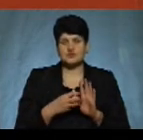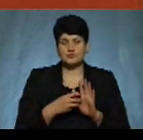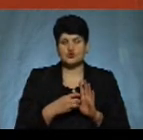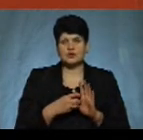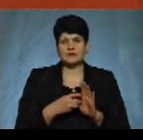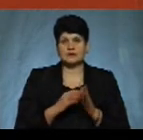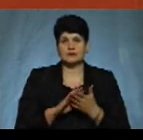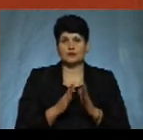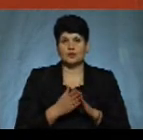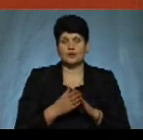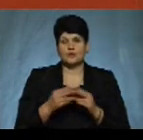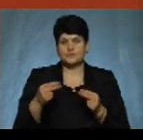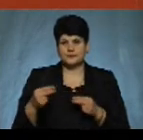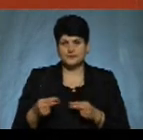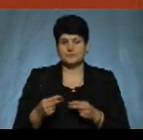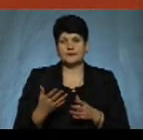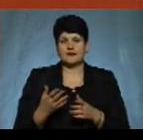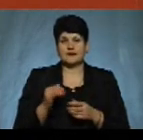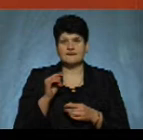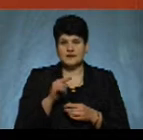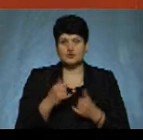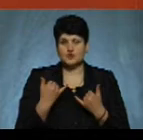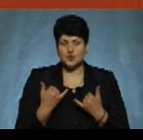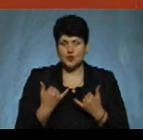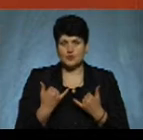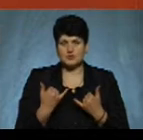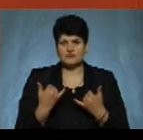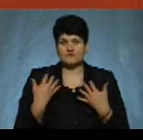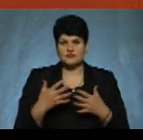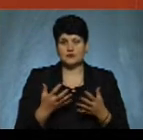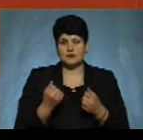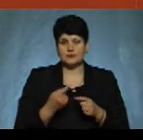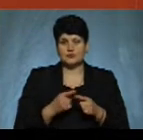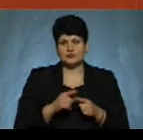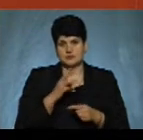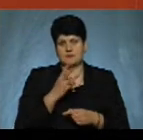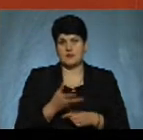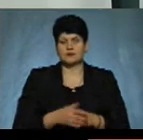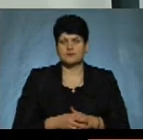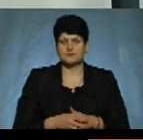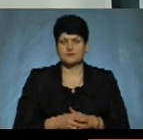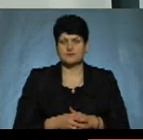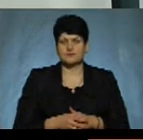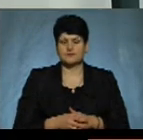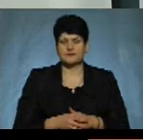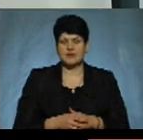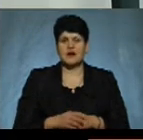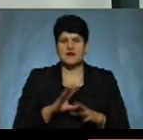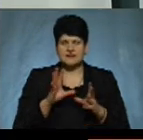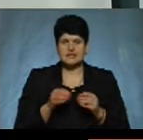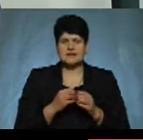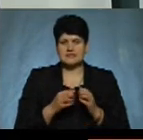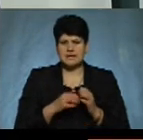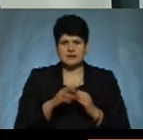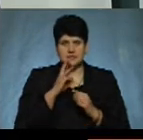декларацій, уклав з пацієнтами декларації, і він сьогодні вже отримує таку заробітну плату. Це, а взагалі середня заробітна плата